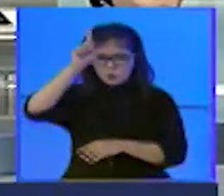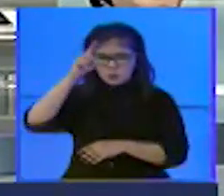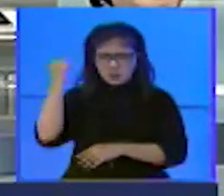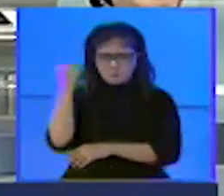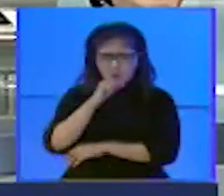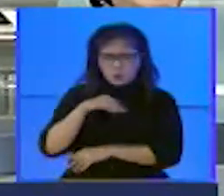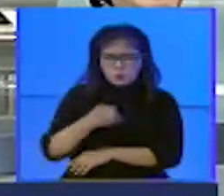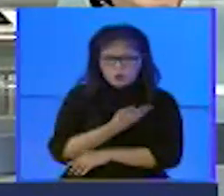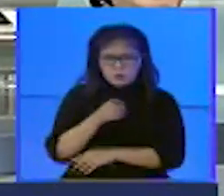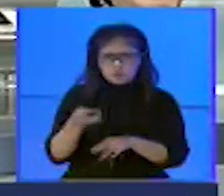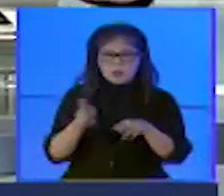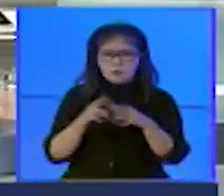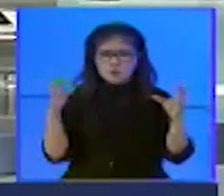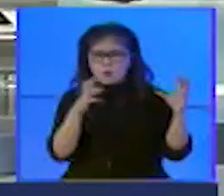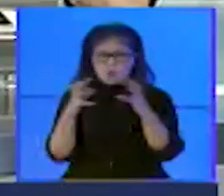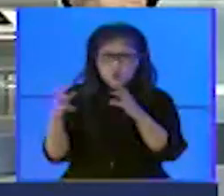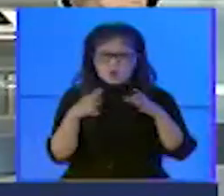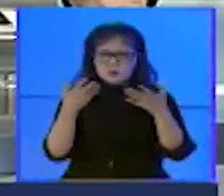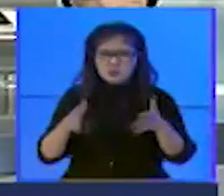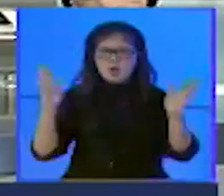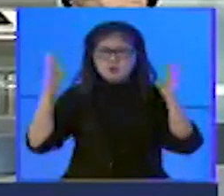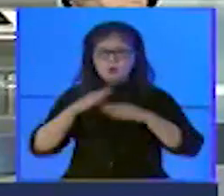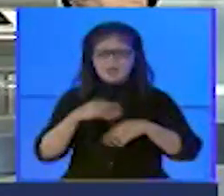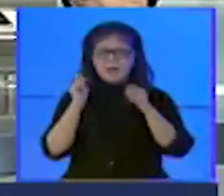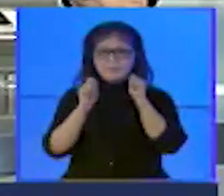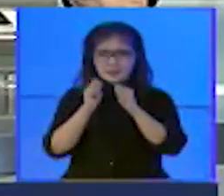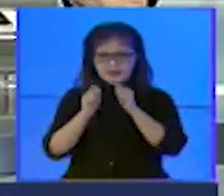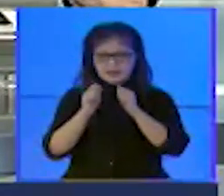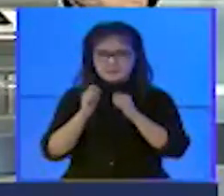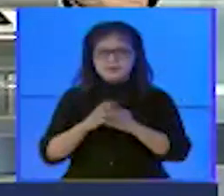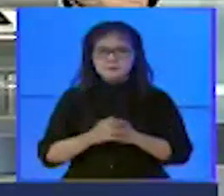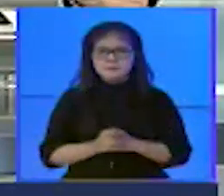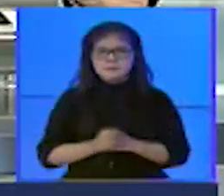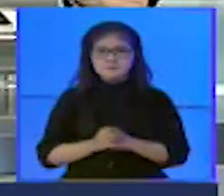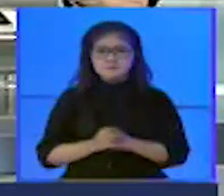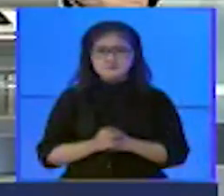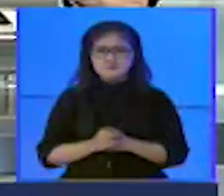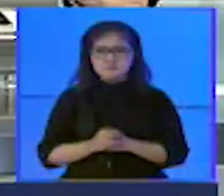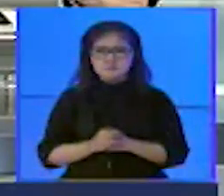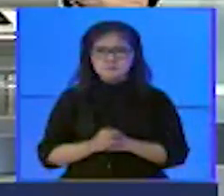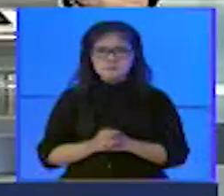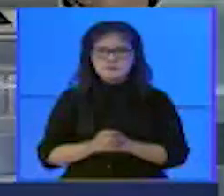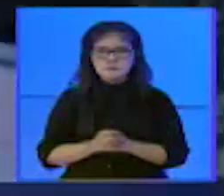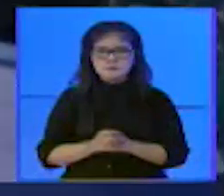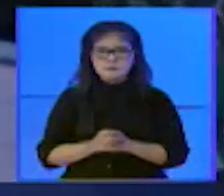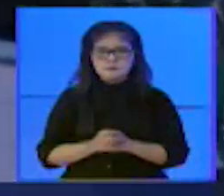Utara. Pelaku dan korban terlibat cekcok usai melaksanakan sholat Idul Fitri.